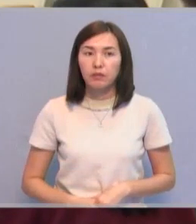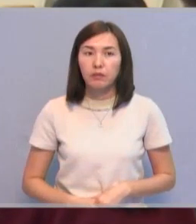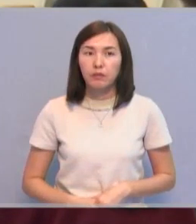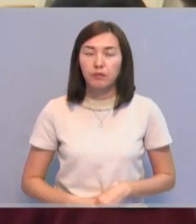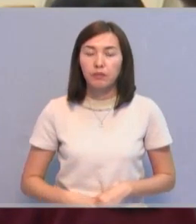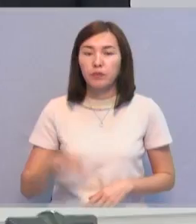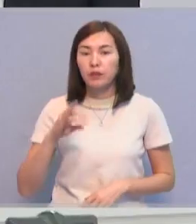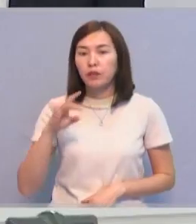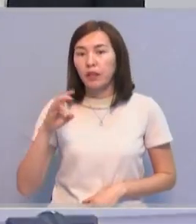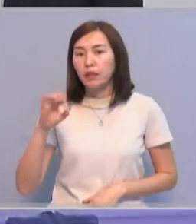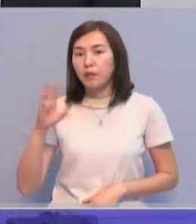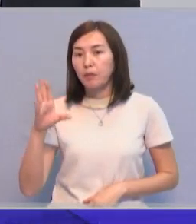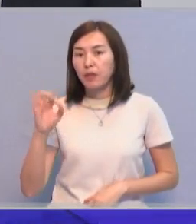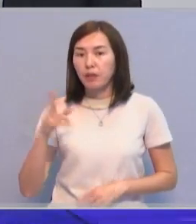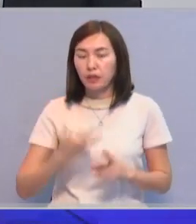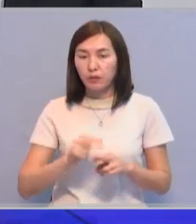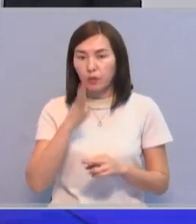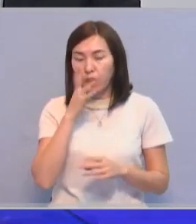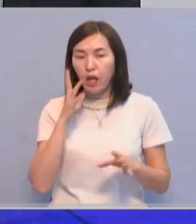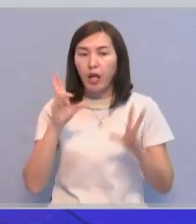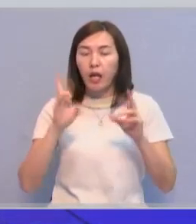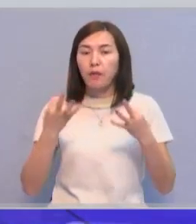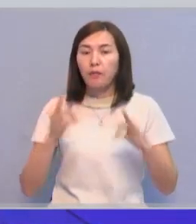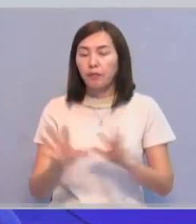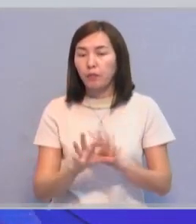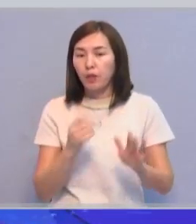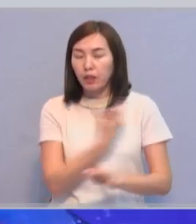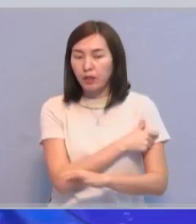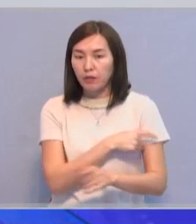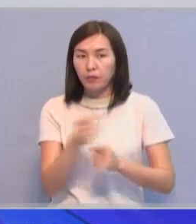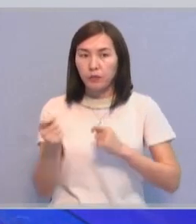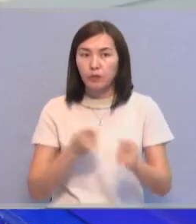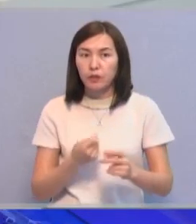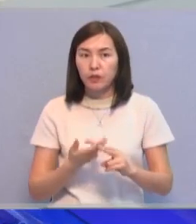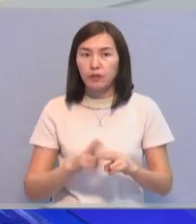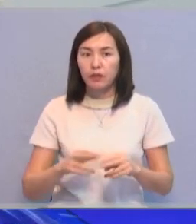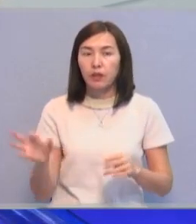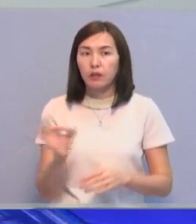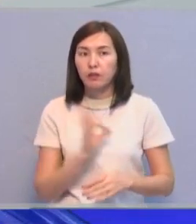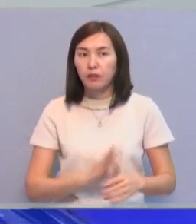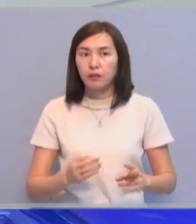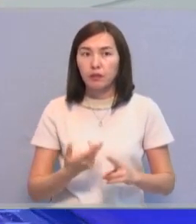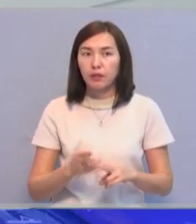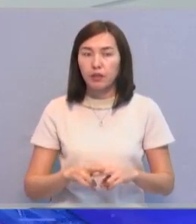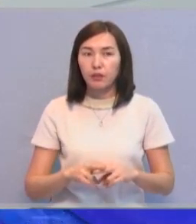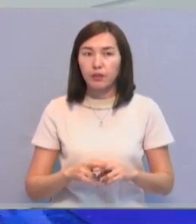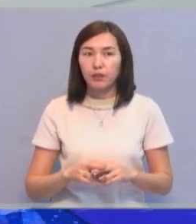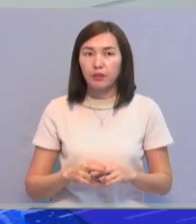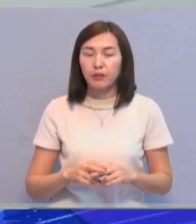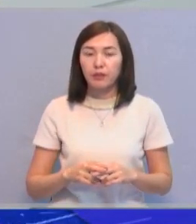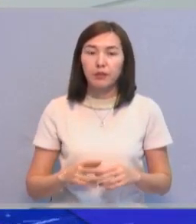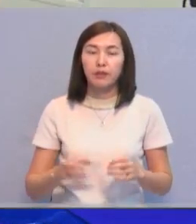По словам Бахаджана Жаласбековича, за этот период правом свободного выбора медицинской организации в городе воспользовались более 19 тысяч